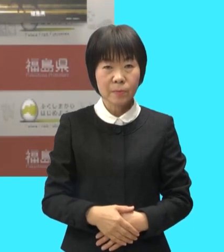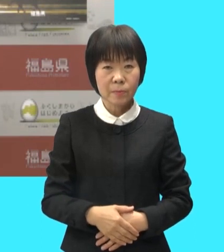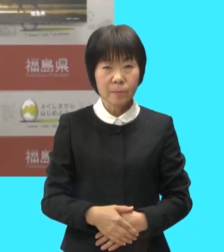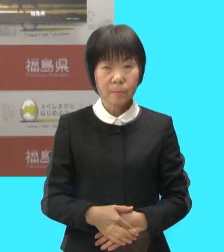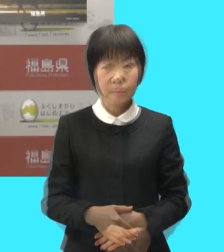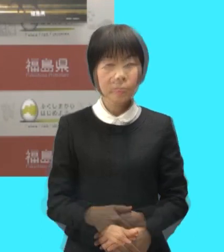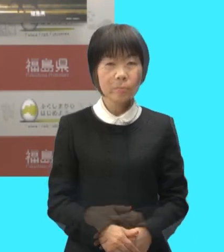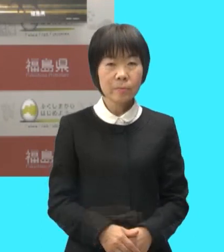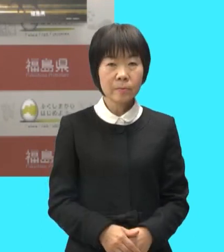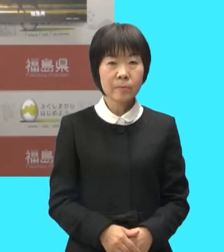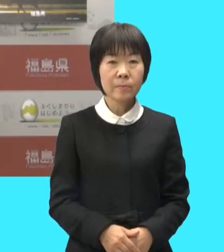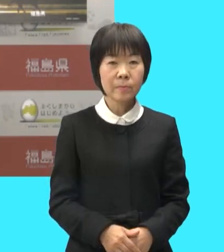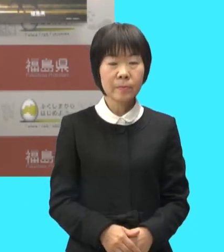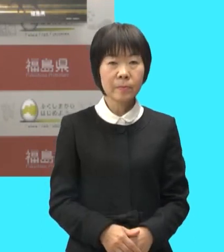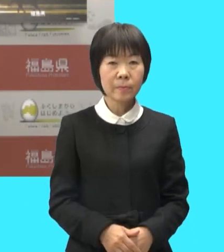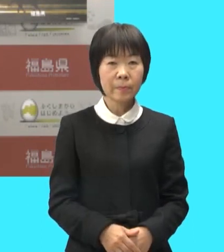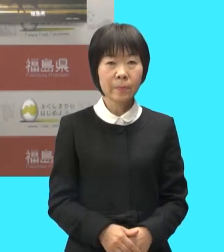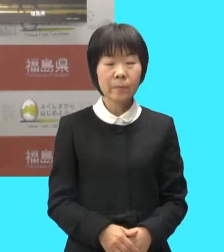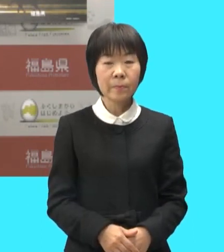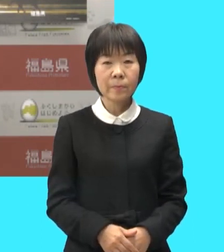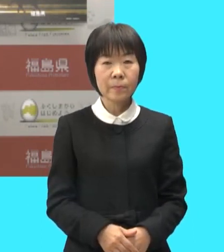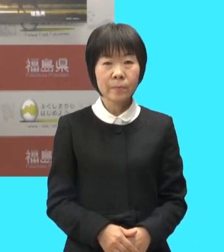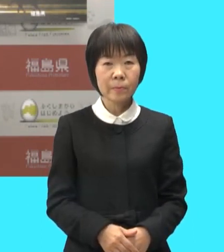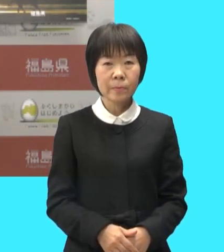最後に質問をお聞きしたいと思います。